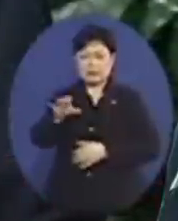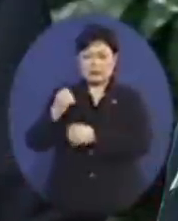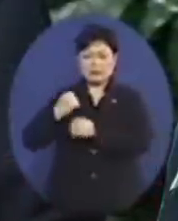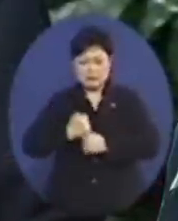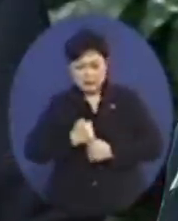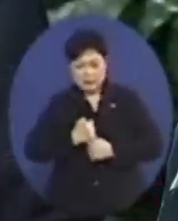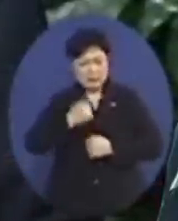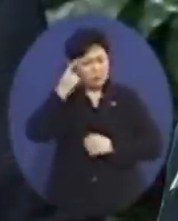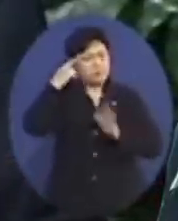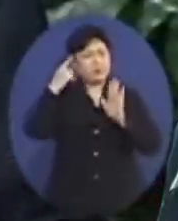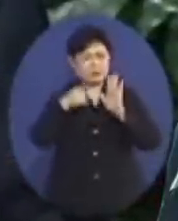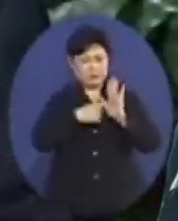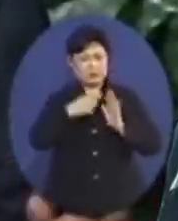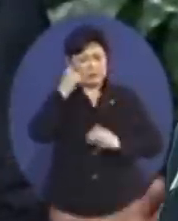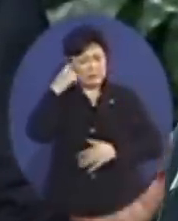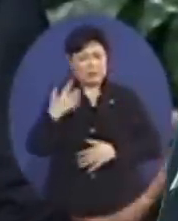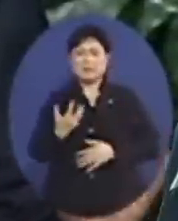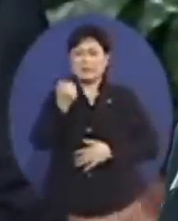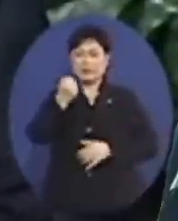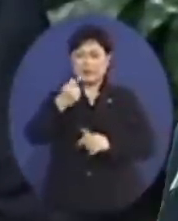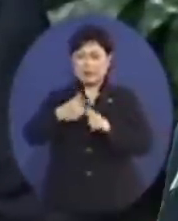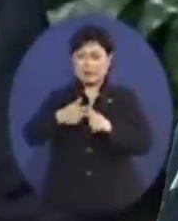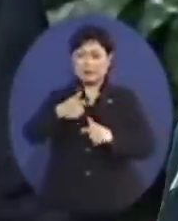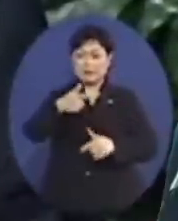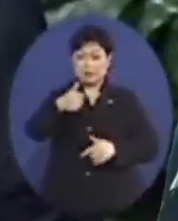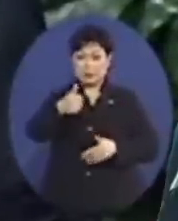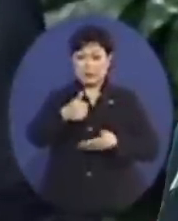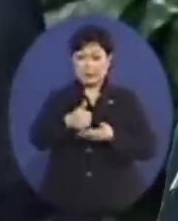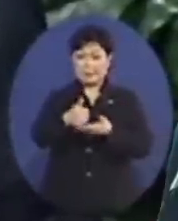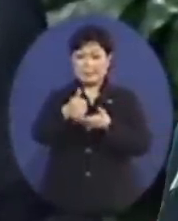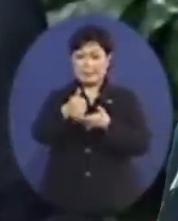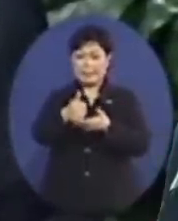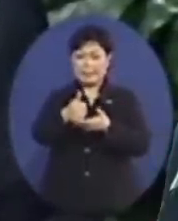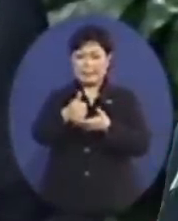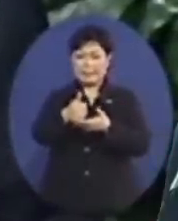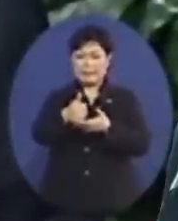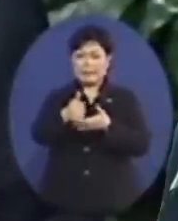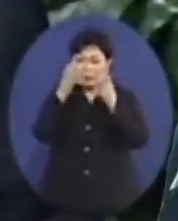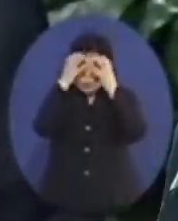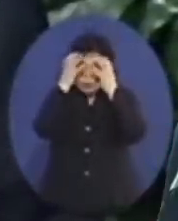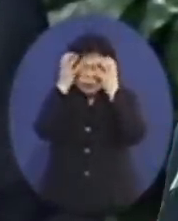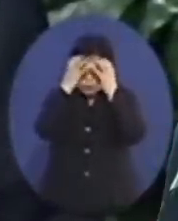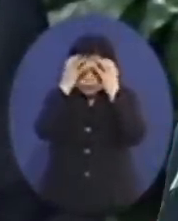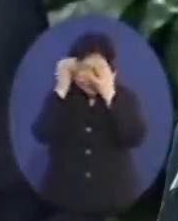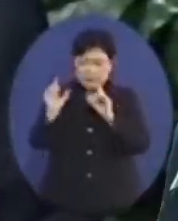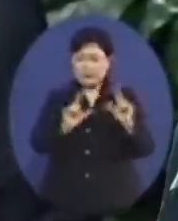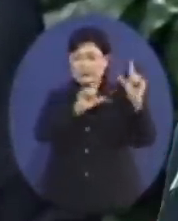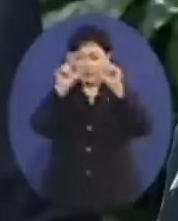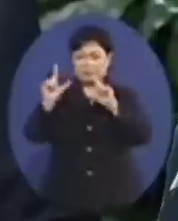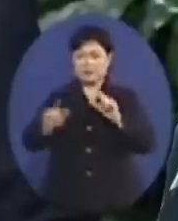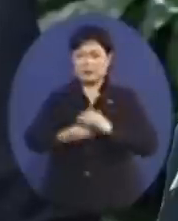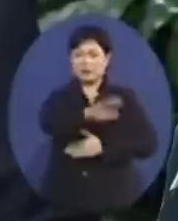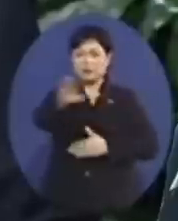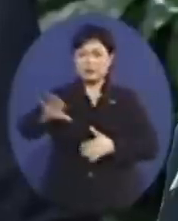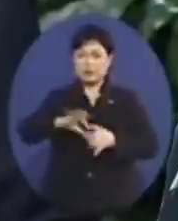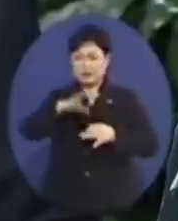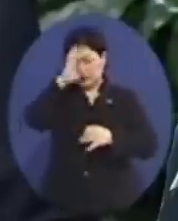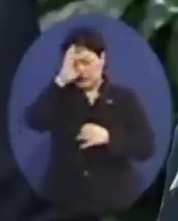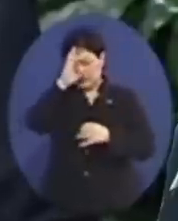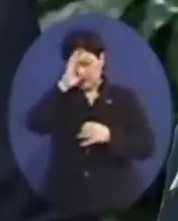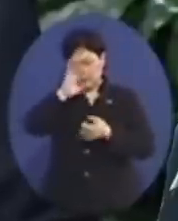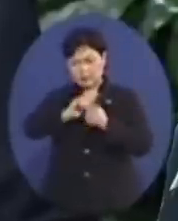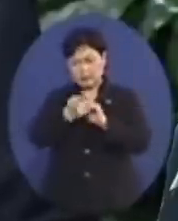부정적으로만 생각했습니다. 예수님은 그 고통스러운 삶은 우리의 질병을 짊어지고